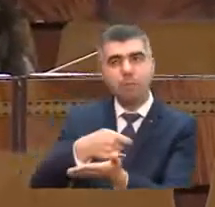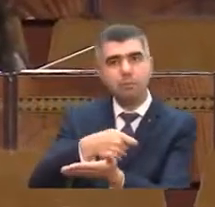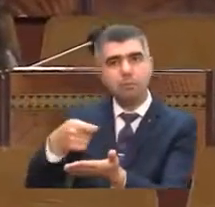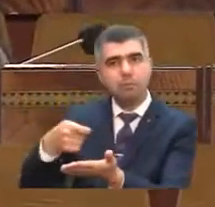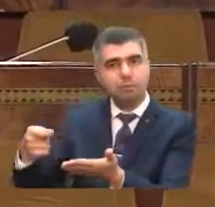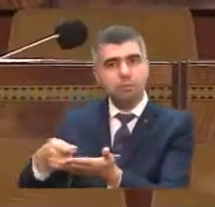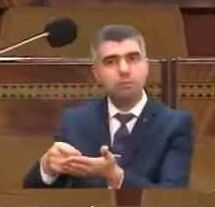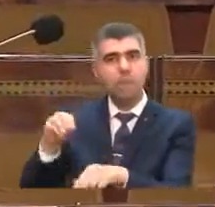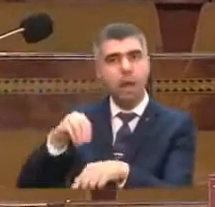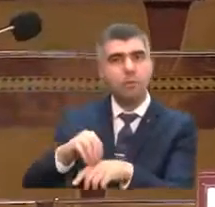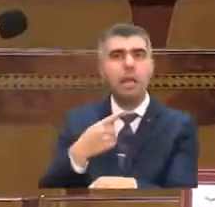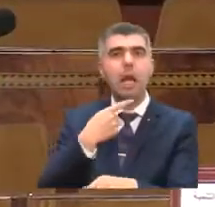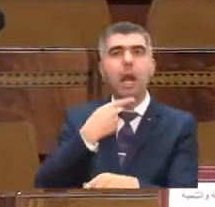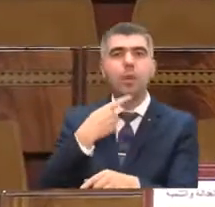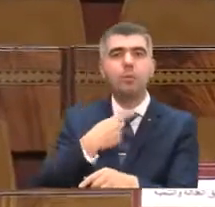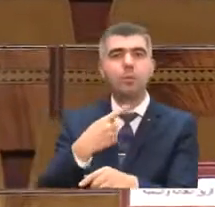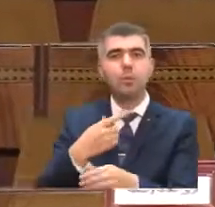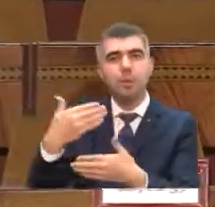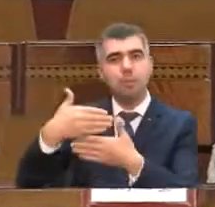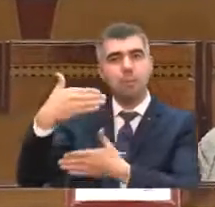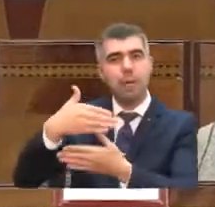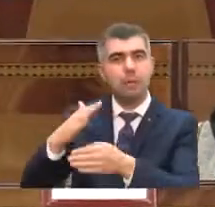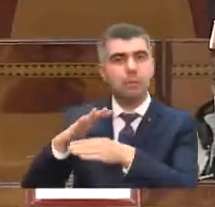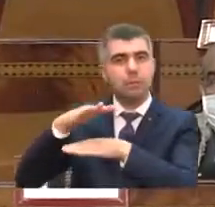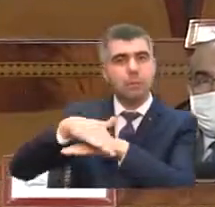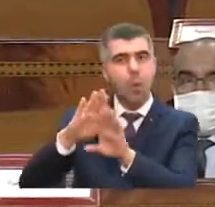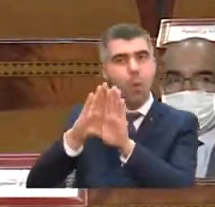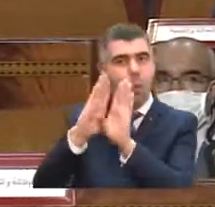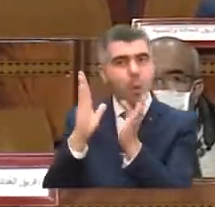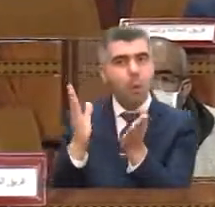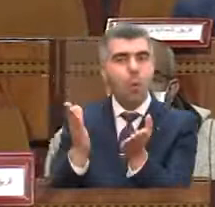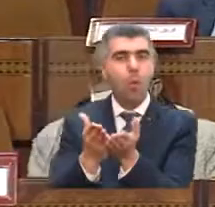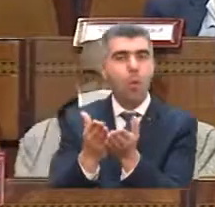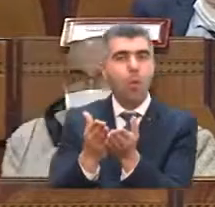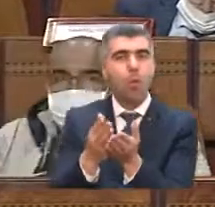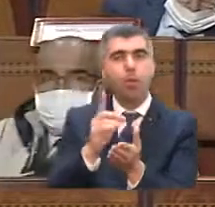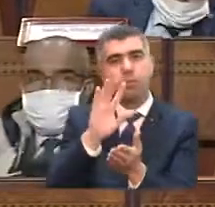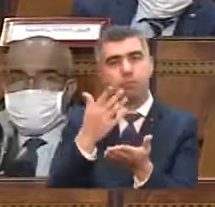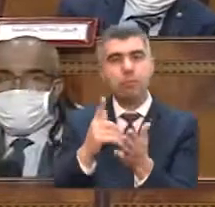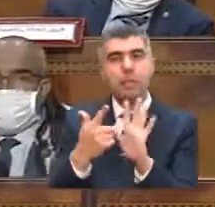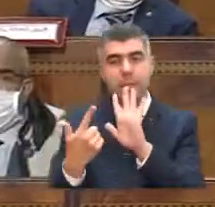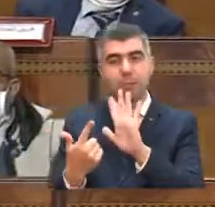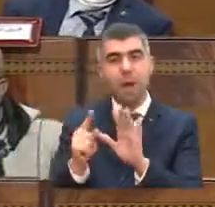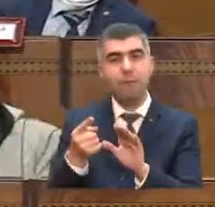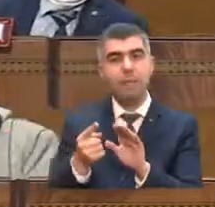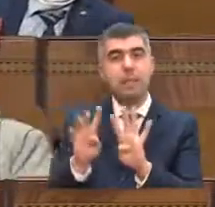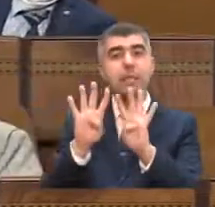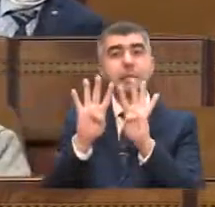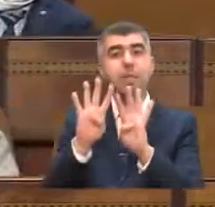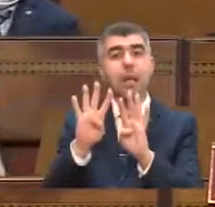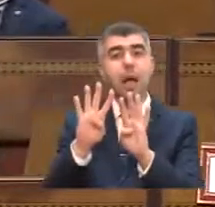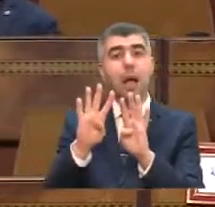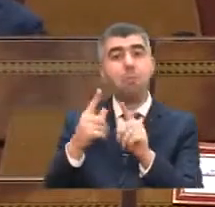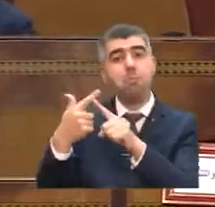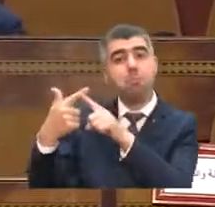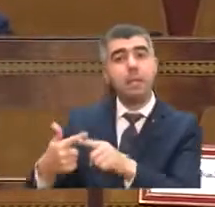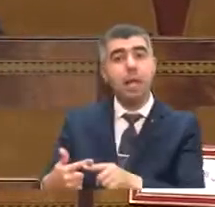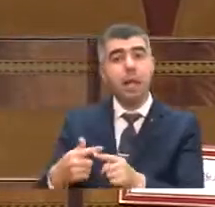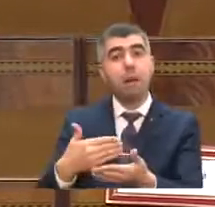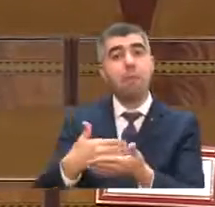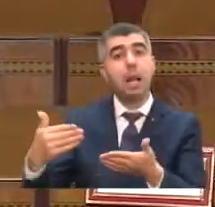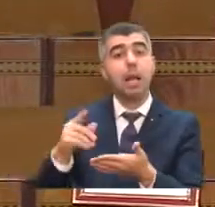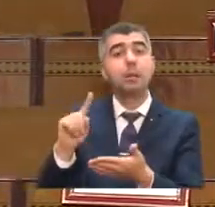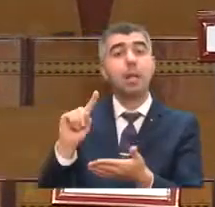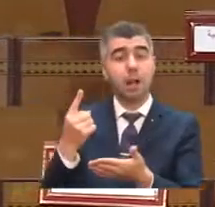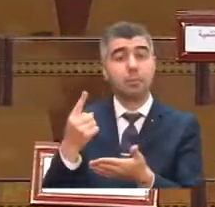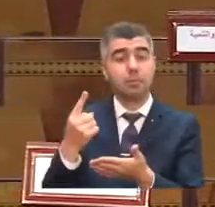الدريوش السقي والشرب والحمايه الفيضانات. هذه كلها تقريبا غادي تستلزم واحد 7.8 مليار ديال الدراهم و 2.4